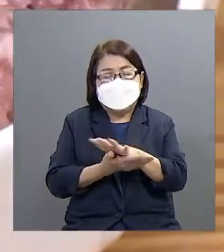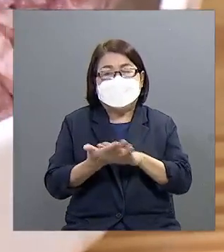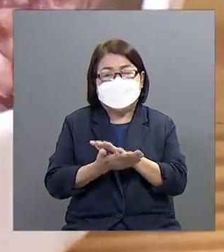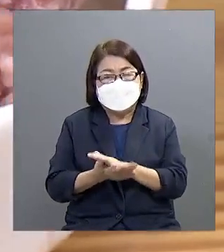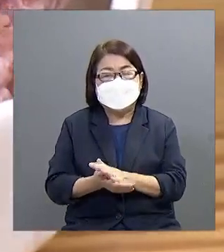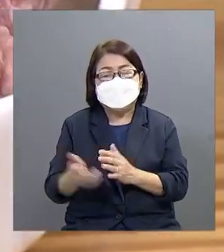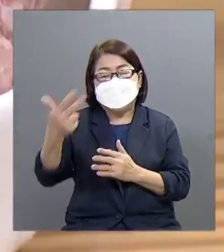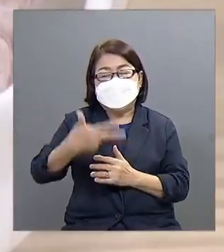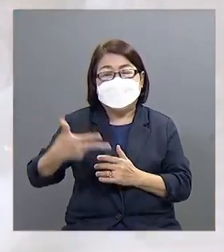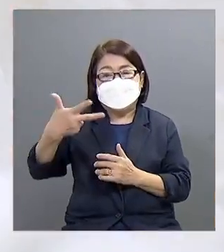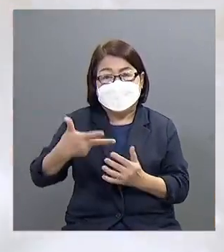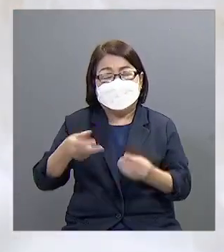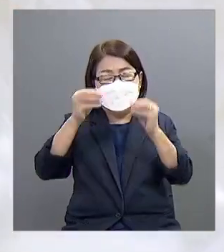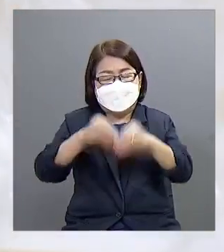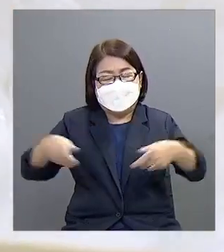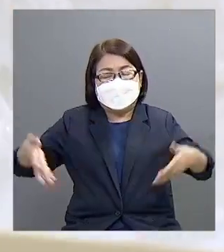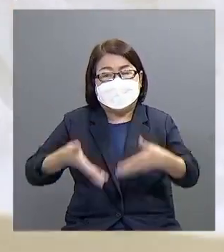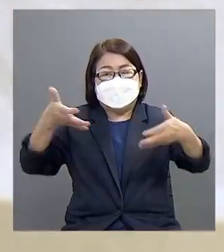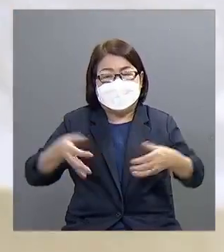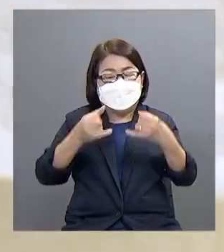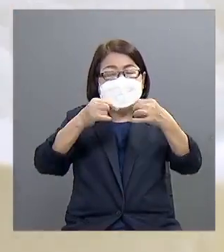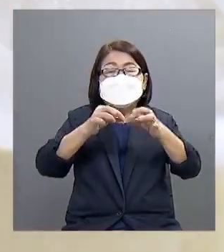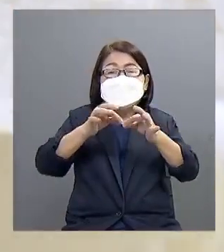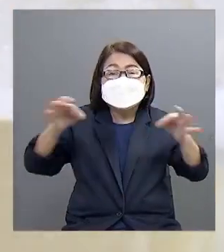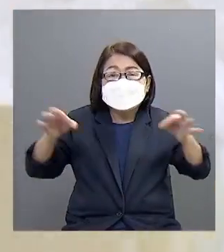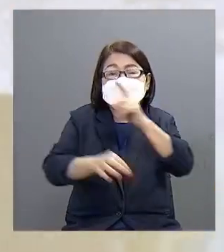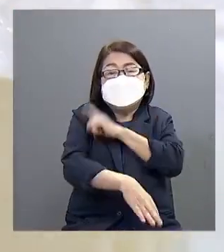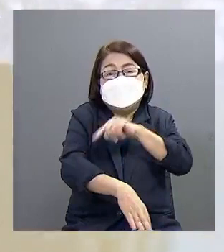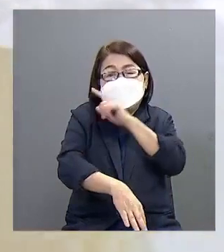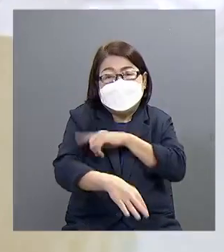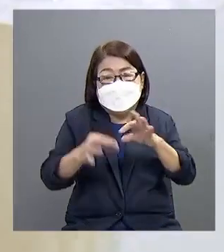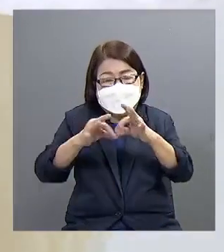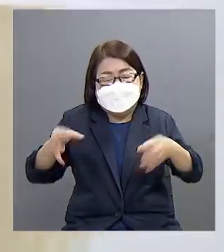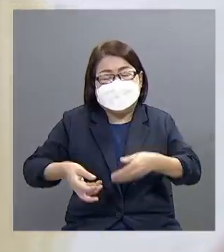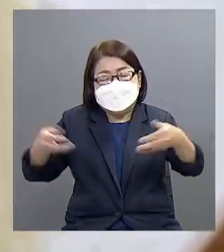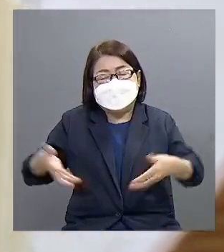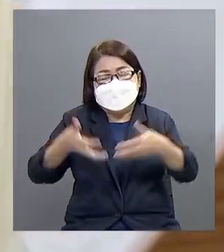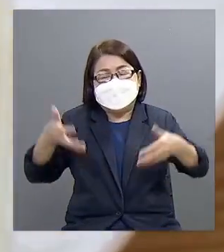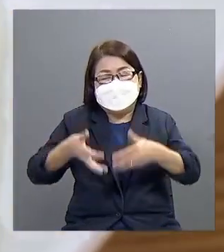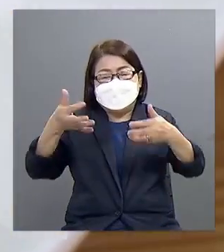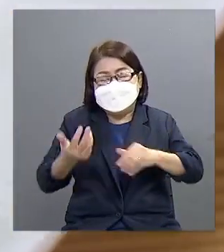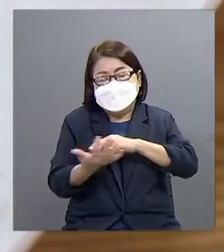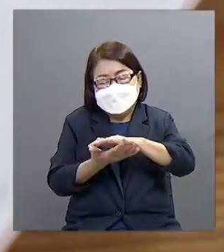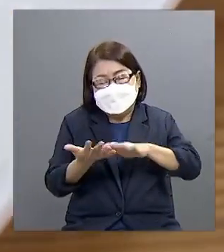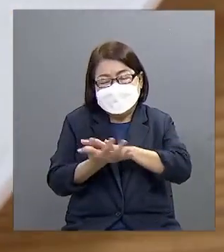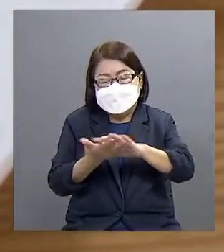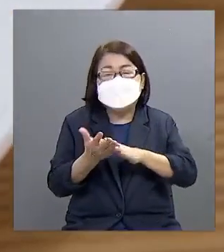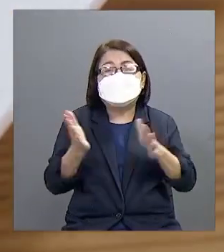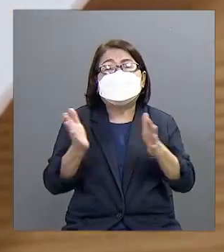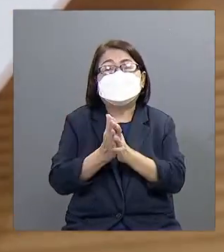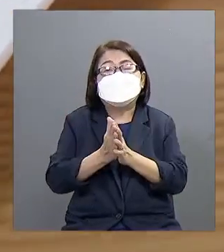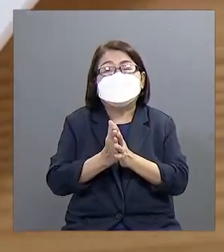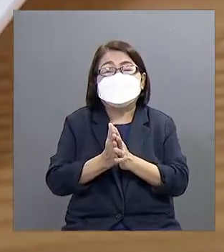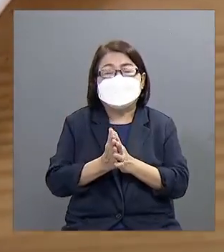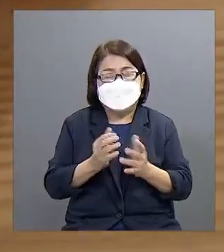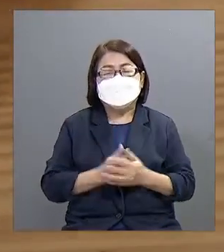ผัดแล้วก็ใส่วุ้นเส้นเพื่อตัววุ้นเส้นนะคะทำให้ตัวดอกขจรตัวหมูสับได้เข้าอยู่ด้วยกันเหนียวๆข้นๆเพื่อเราจะสามารถ